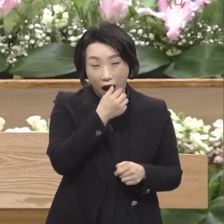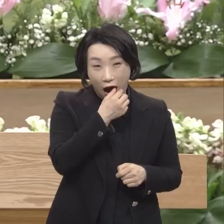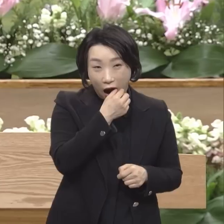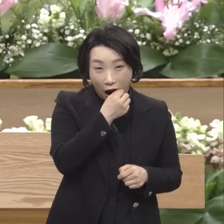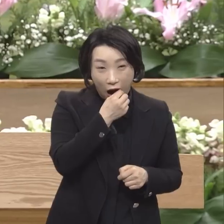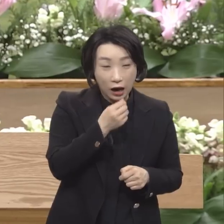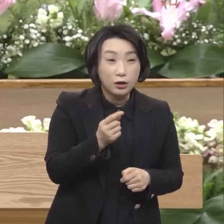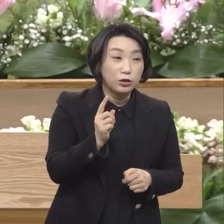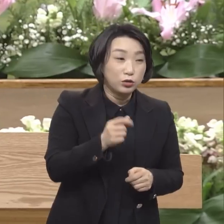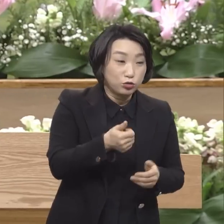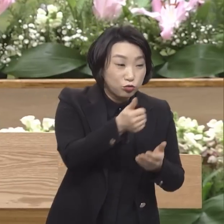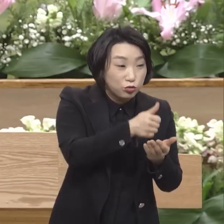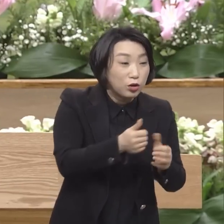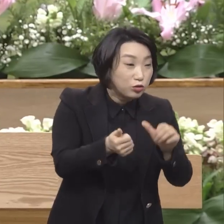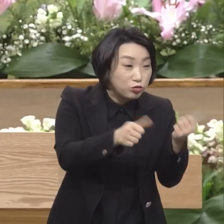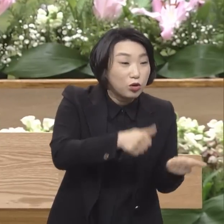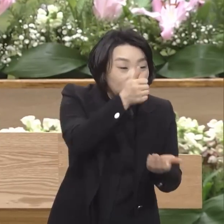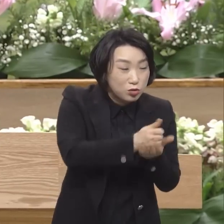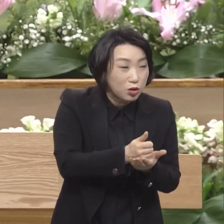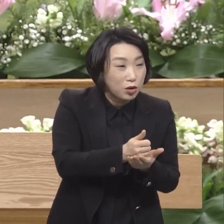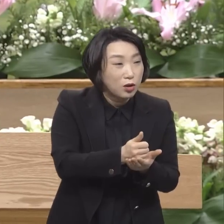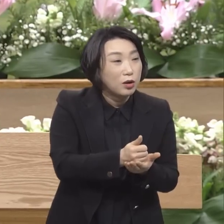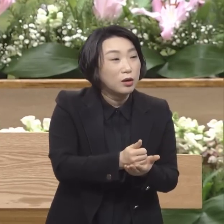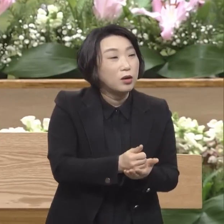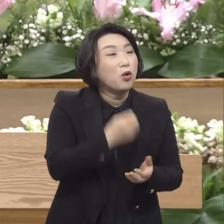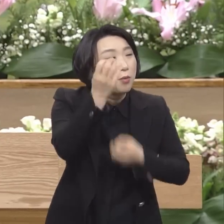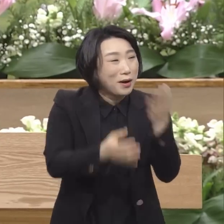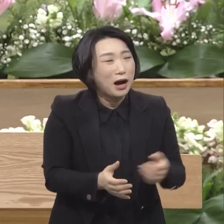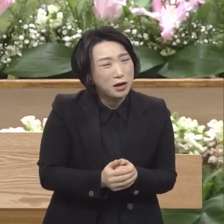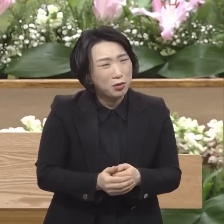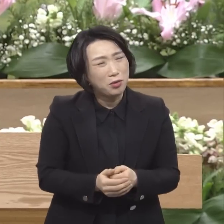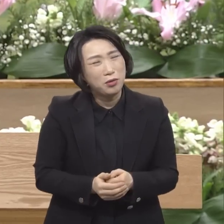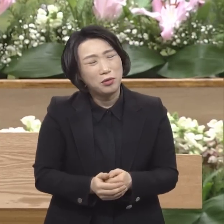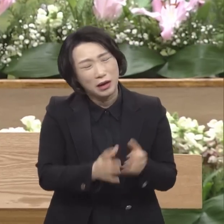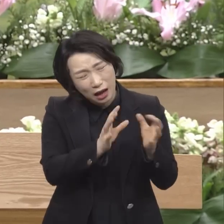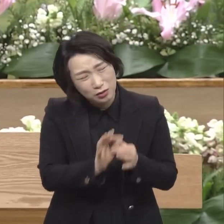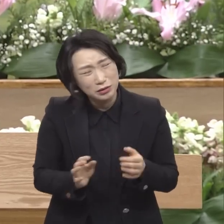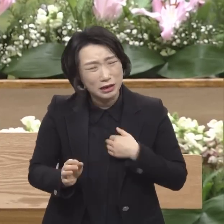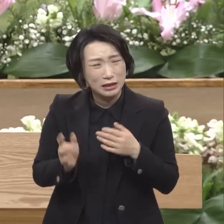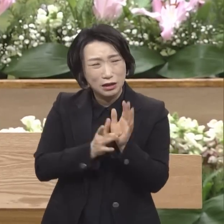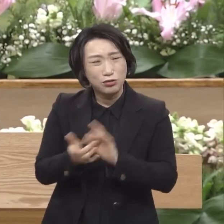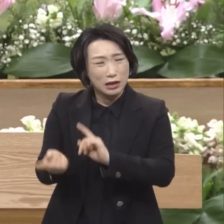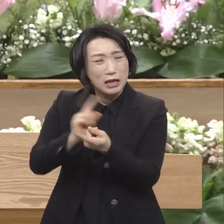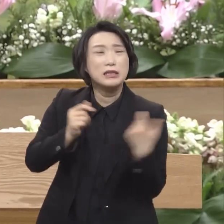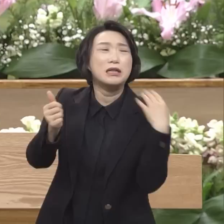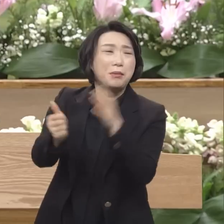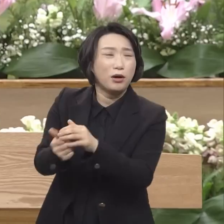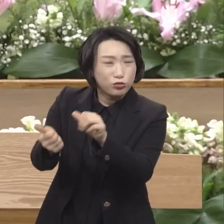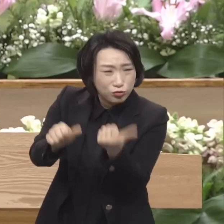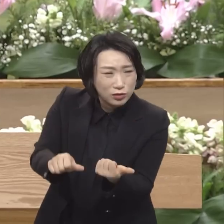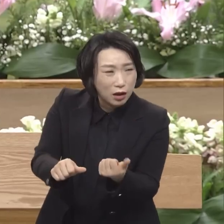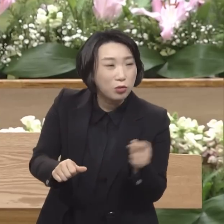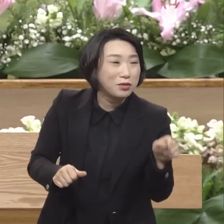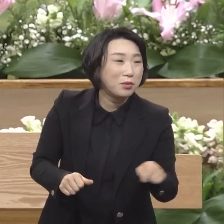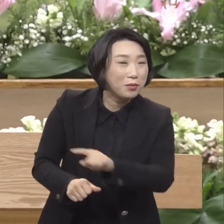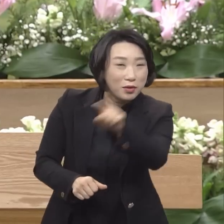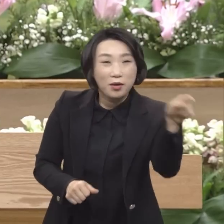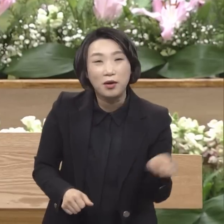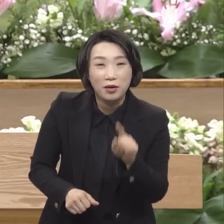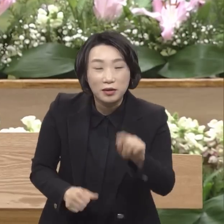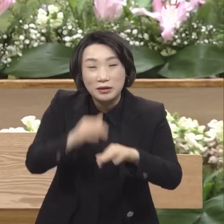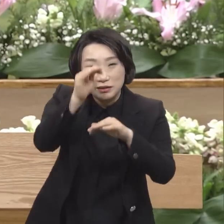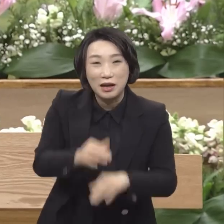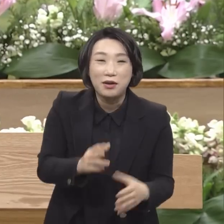죽을 죄를 내놓으라고 애걸복걸하는 분이 어디 있어? 내가 짊어지고 죽을게. 그걸 한마디로 회개하라, 그